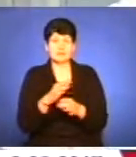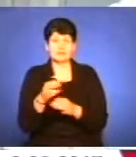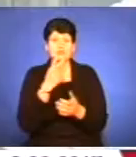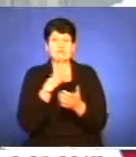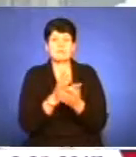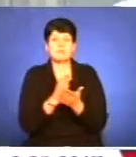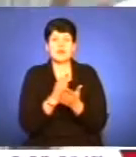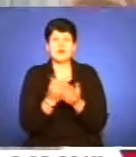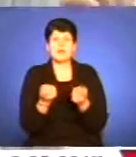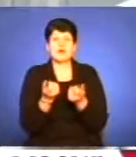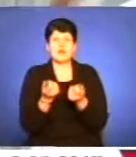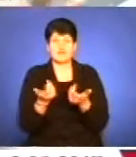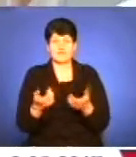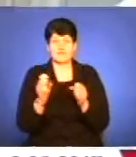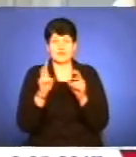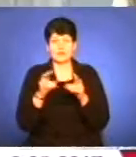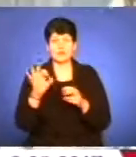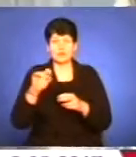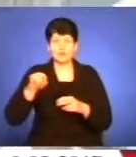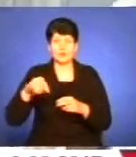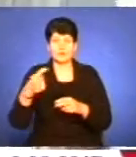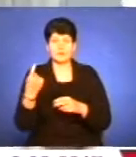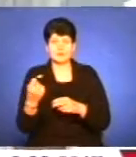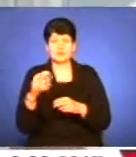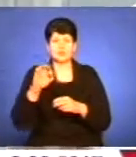мало викидів. Правильно,